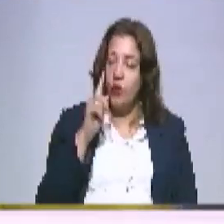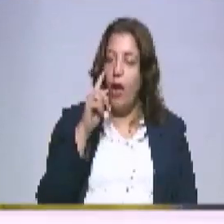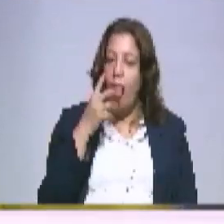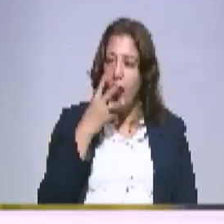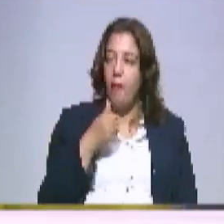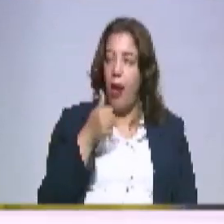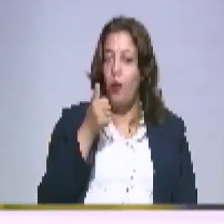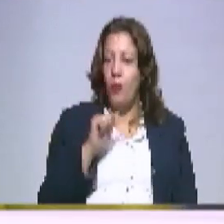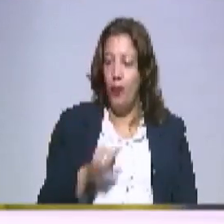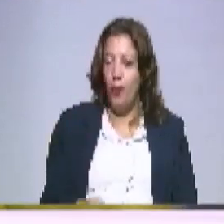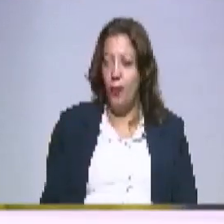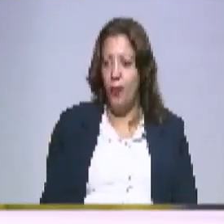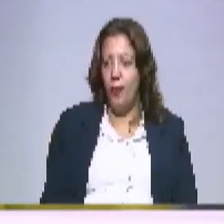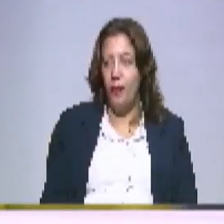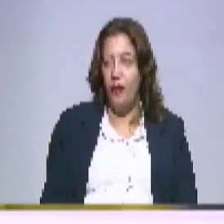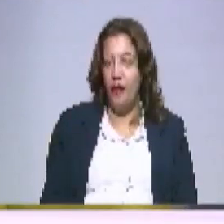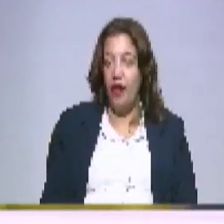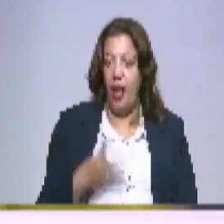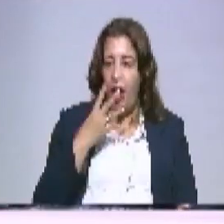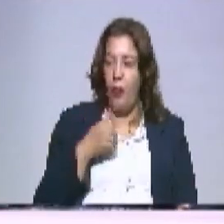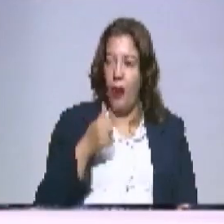مظبوطه. حلو قوي.